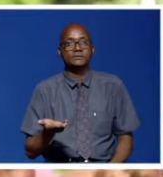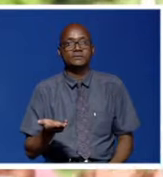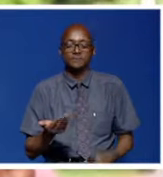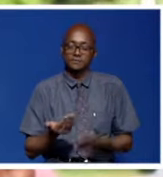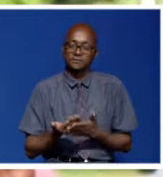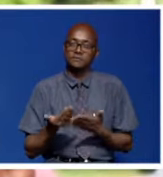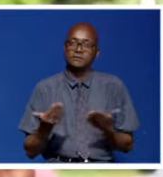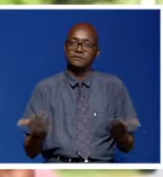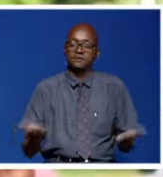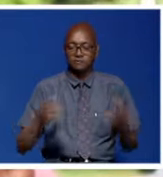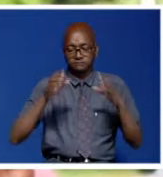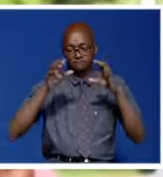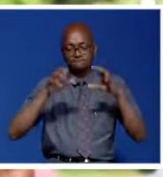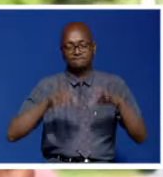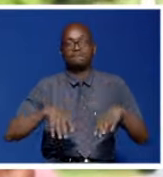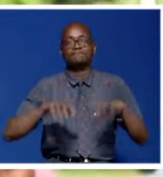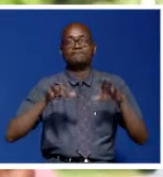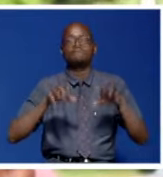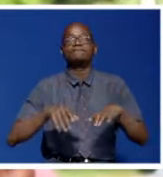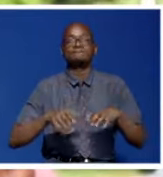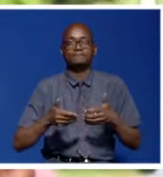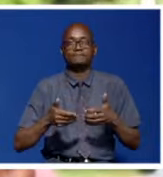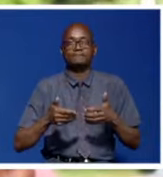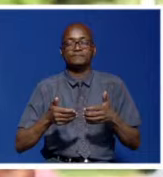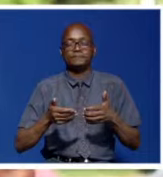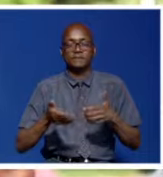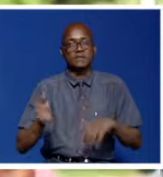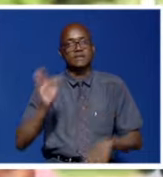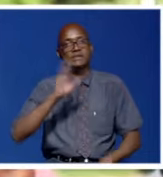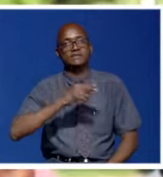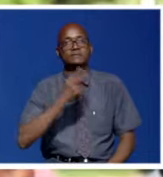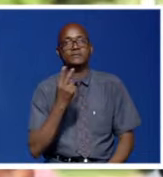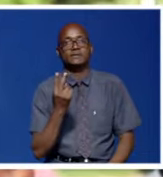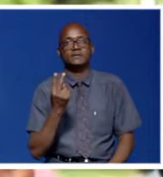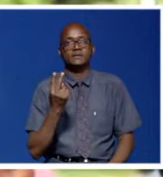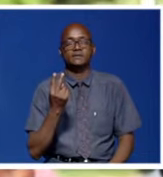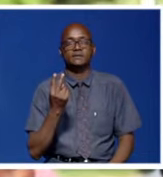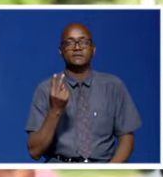kwa sababu ya mvua ambazo zimenyesha ndani ya siku mbili hizi.